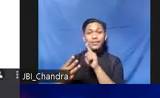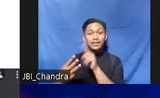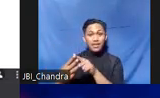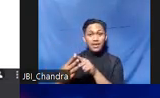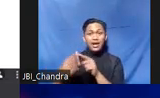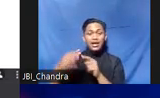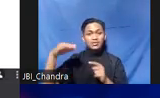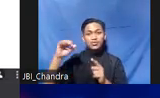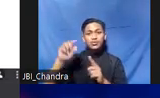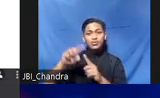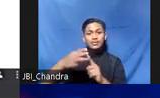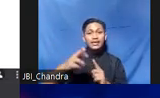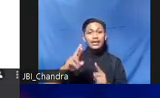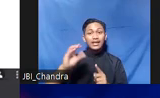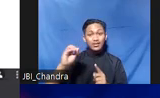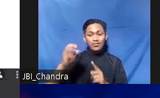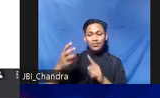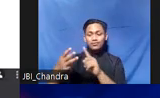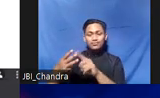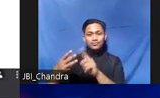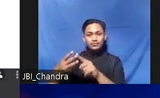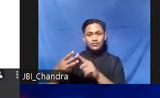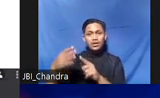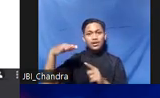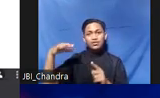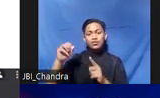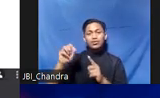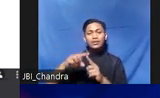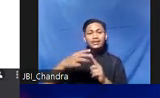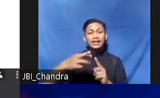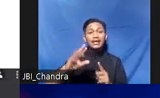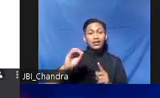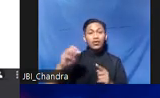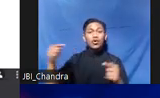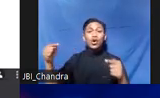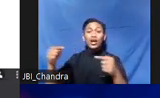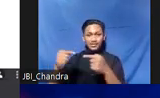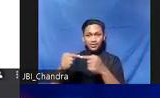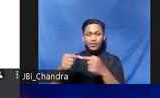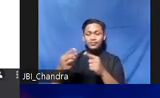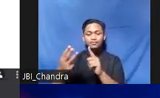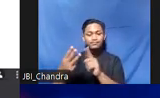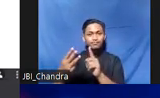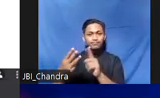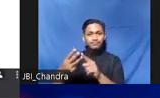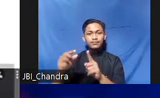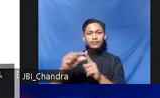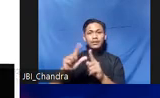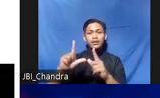zotero konektor yang ketiga pluginnya itu menghubungkan antara wordnya dengan